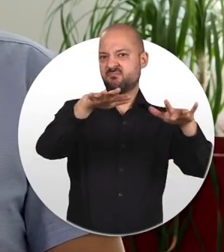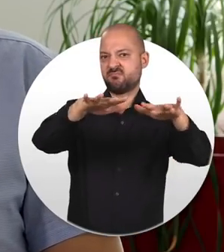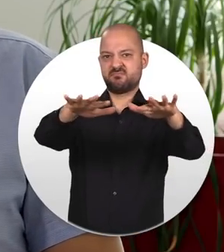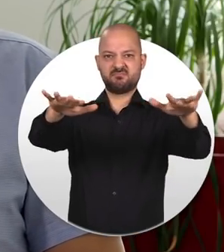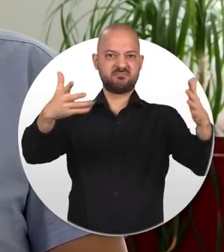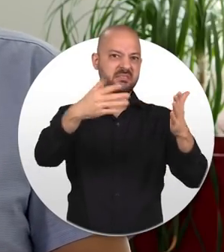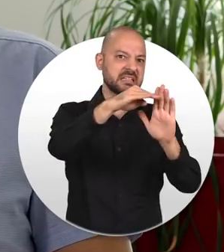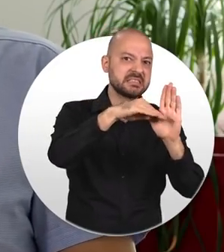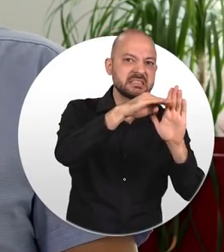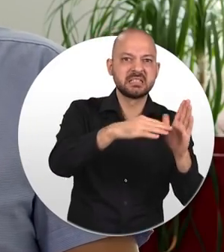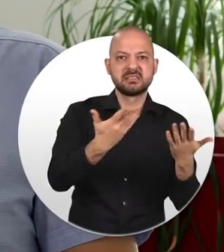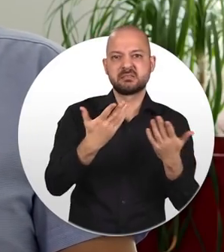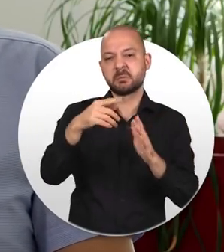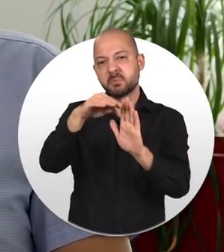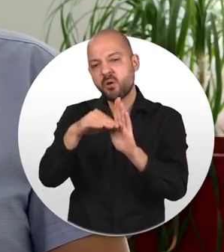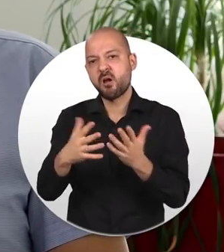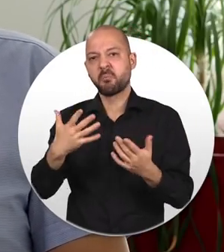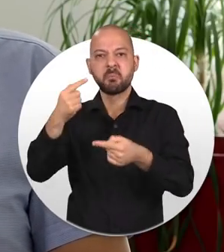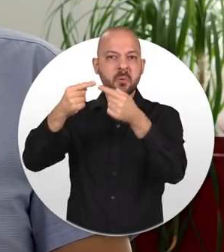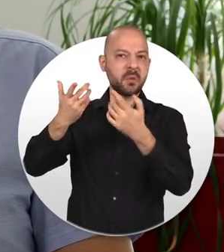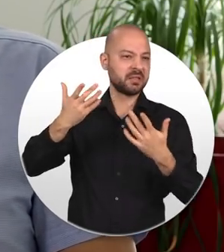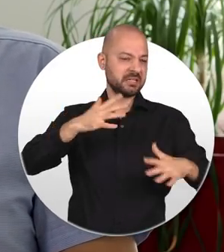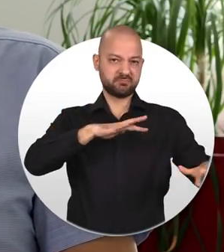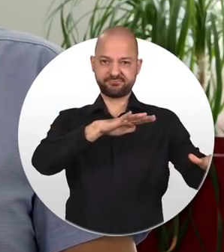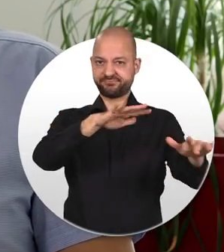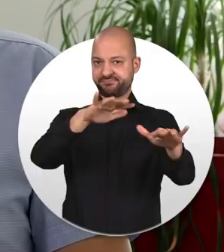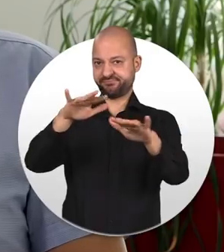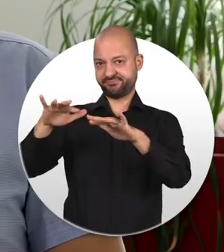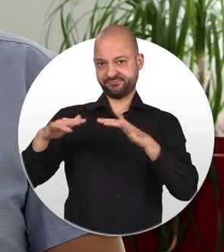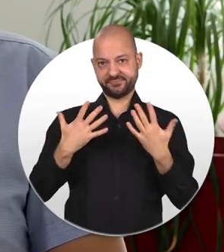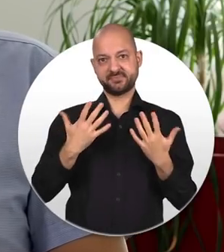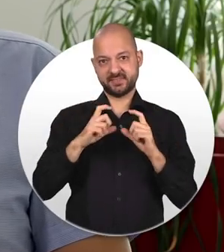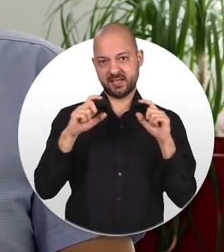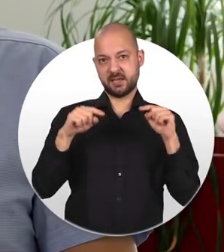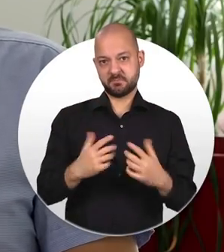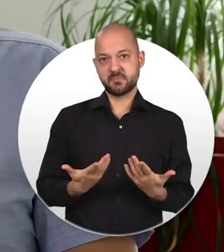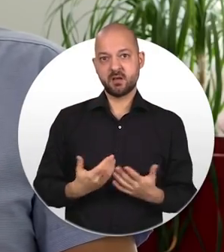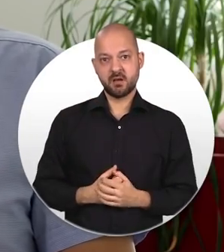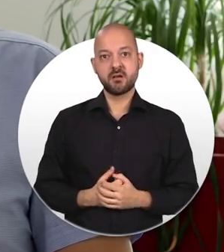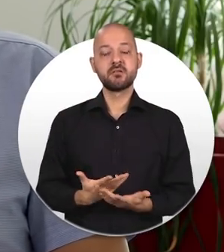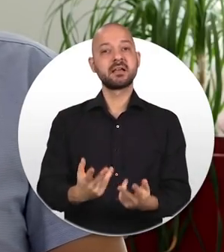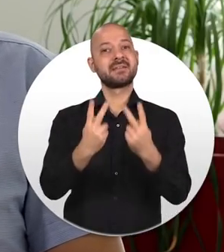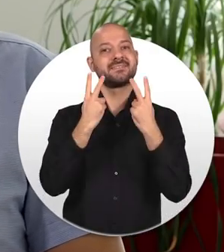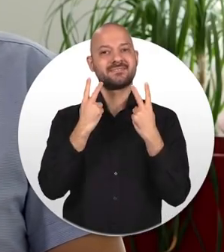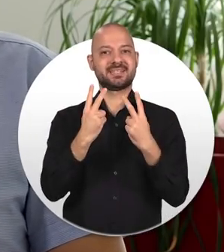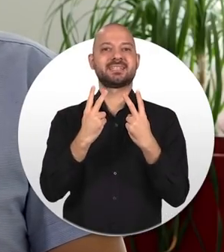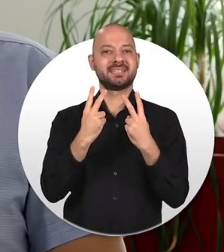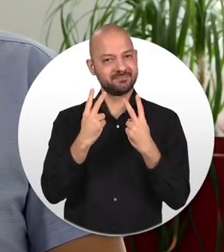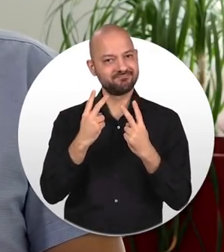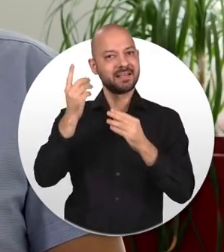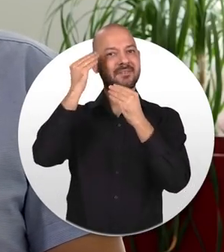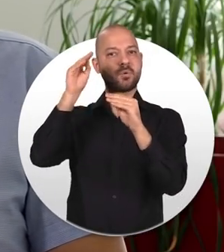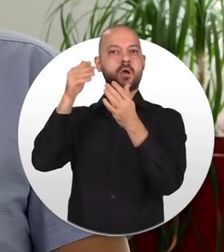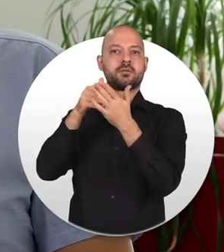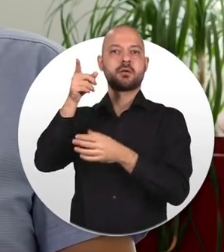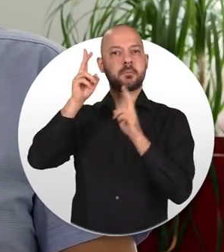Ebenen aufgespielt, so gut an den Gesetzen wie an den Programmen,